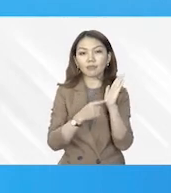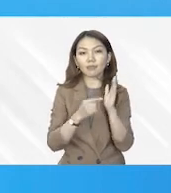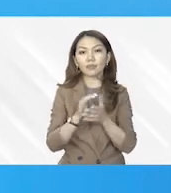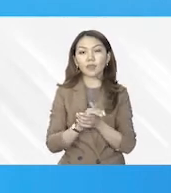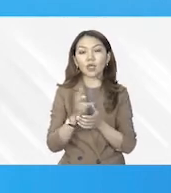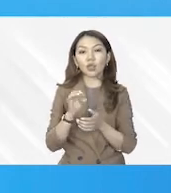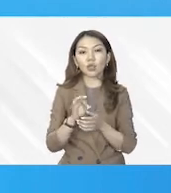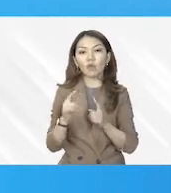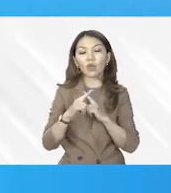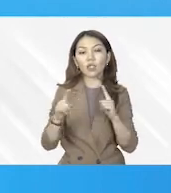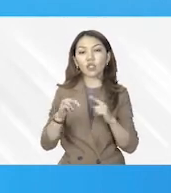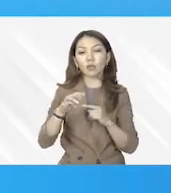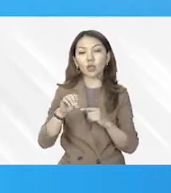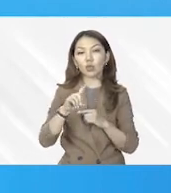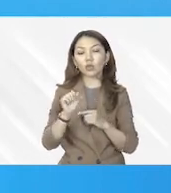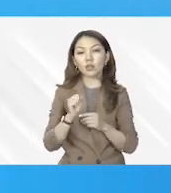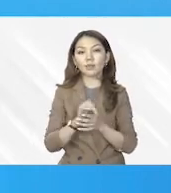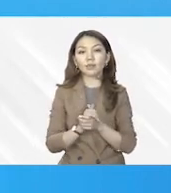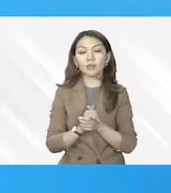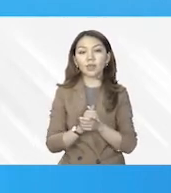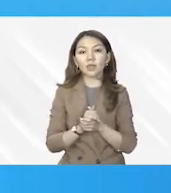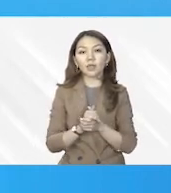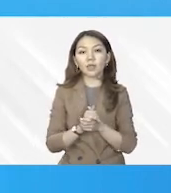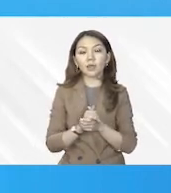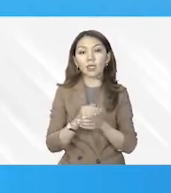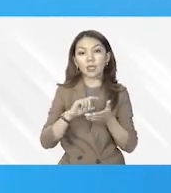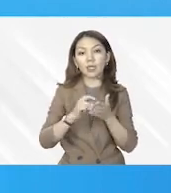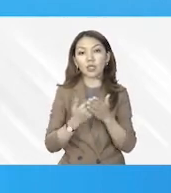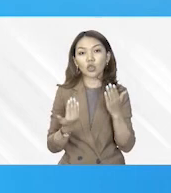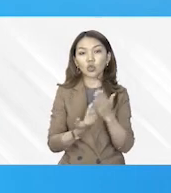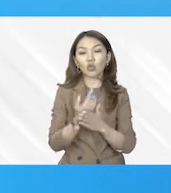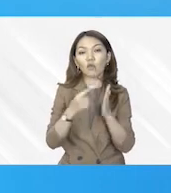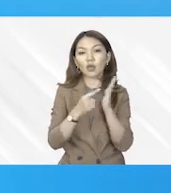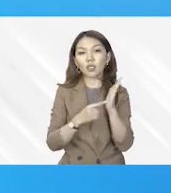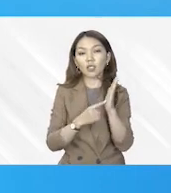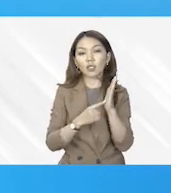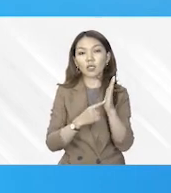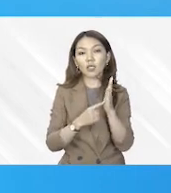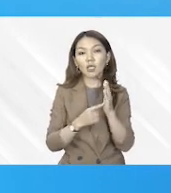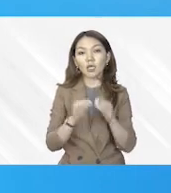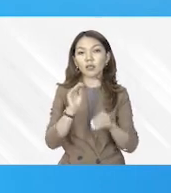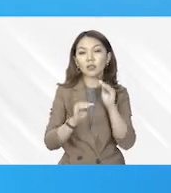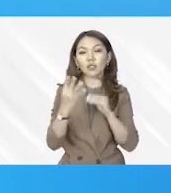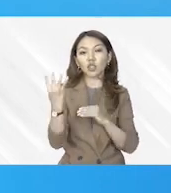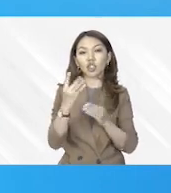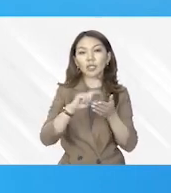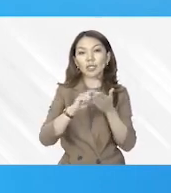Однако, в отличие от митоза, эти две клетки делятся еще раз, образуя 4 клетки.